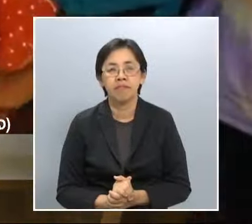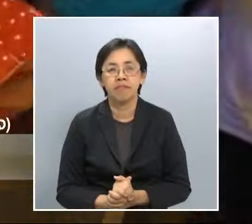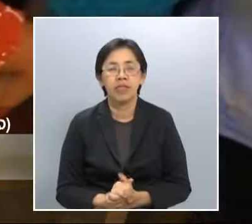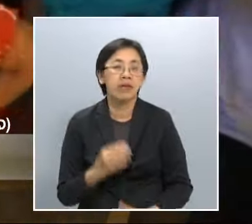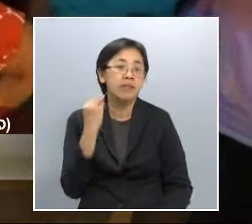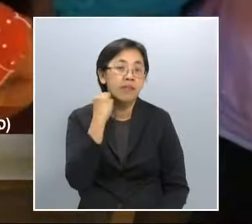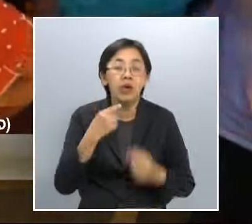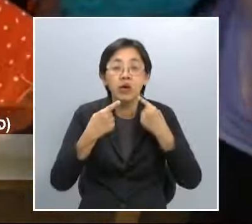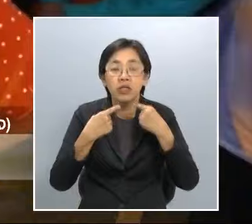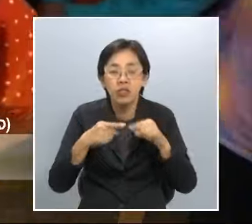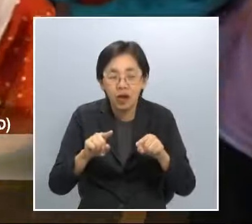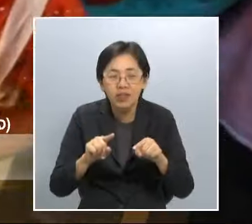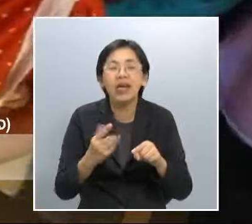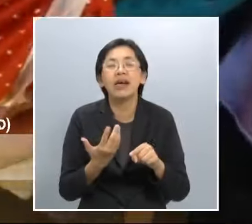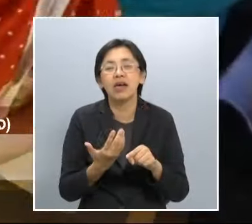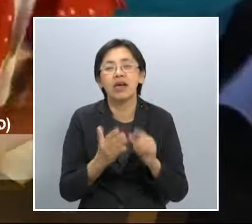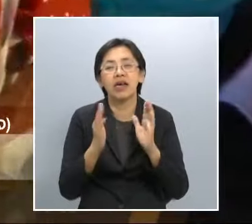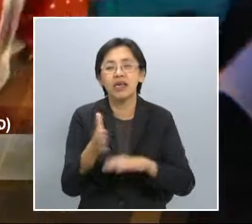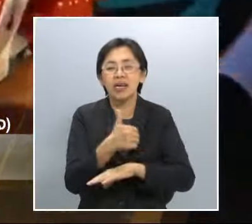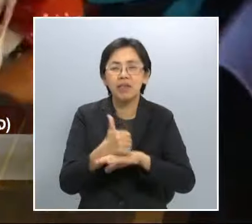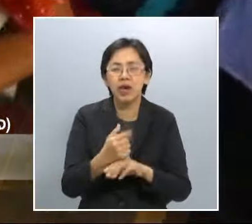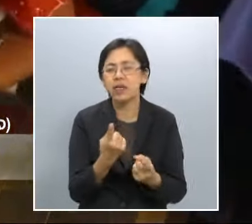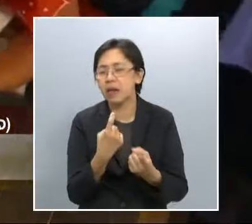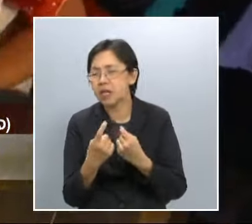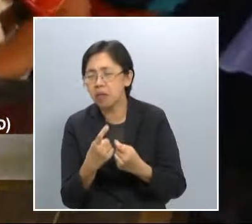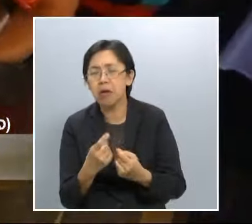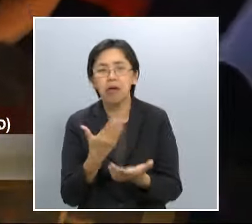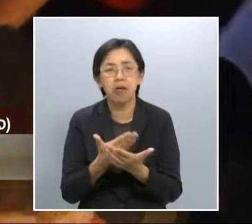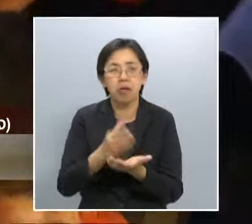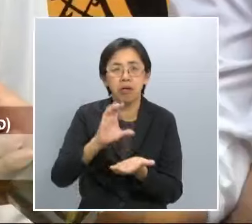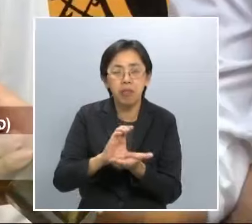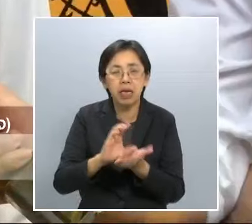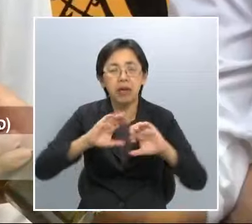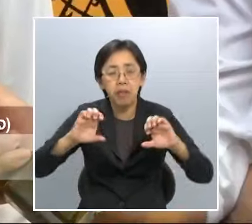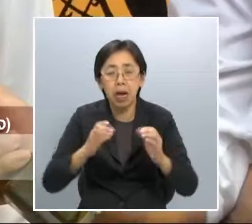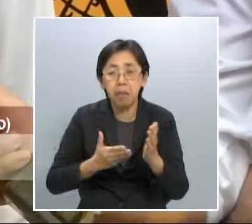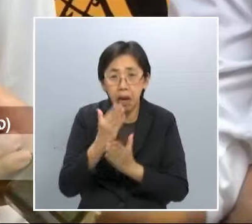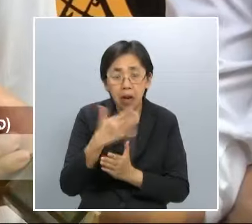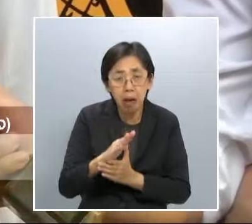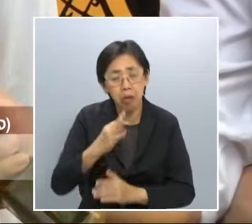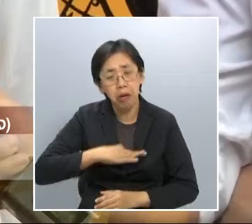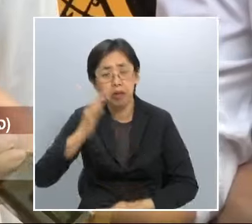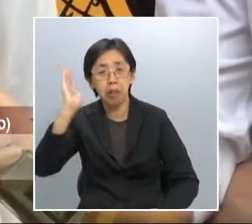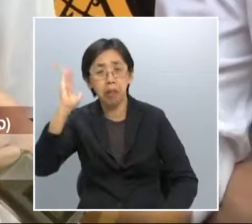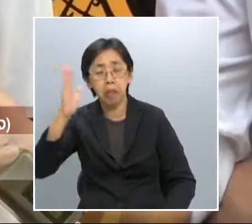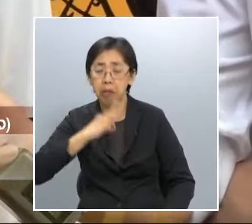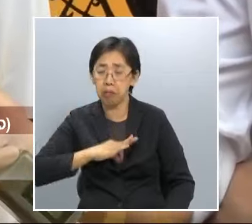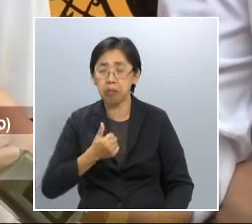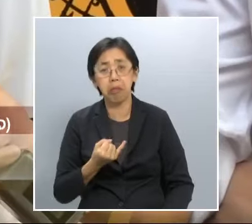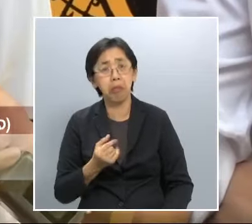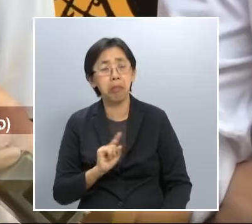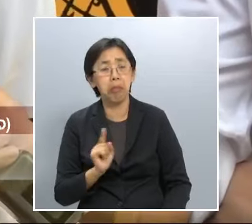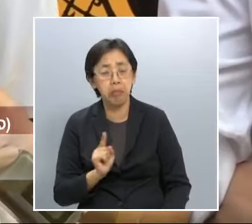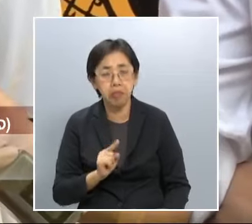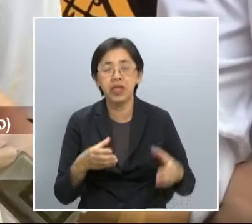ามถึงประเด็นการบ้านการเมืองหลังอภิปรายก็ประมาณผ่านไปว่าพอใจกับผลงานการอภิปรายไม่เฉพาะฝ่าย